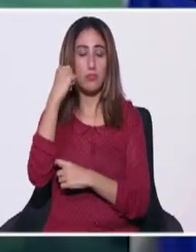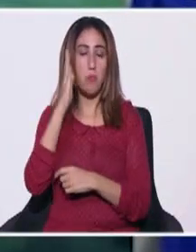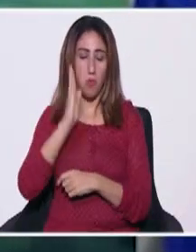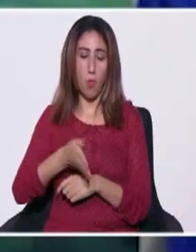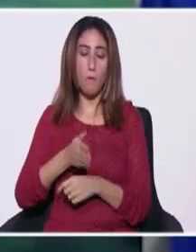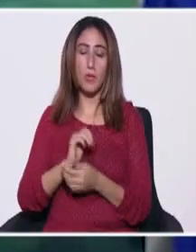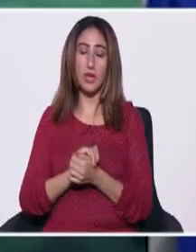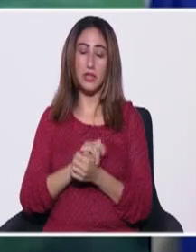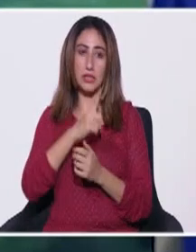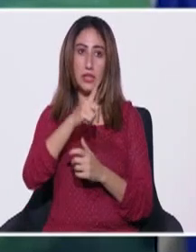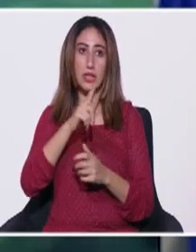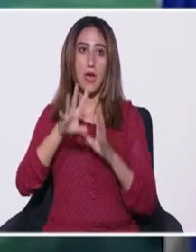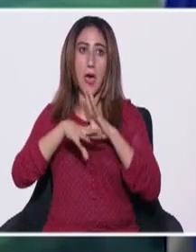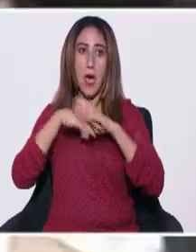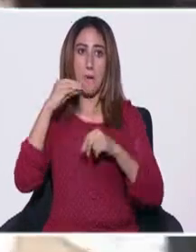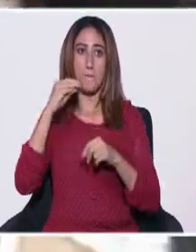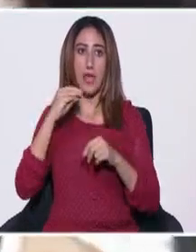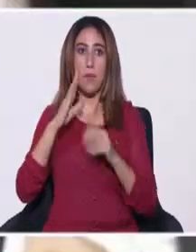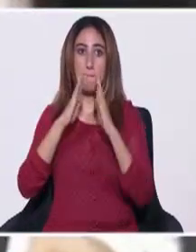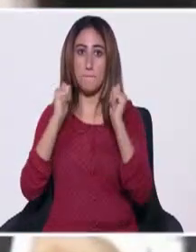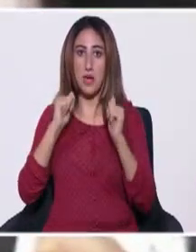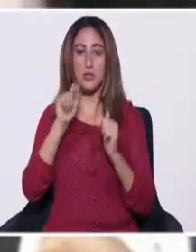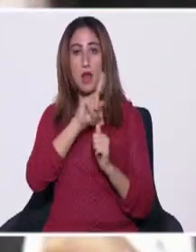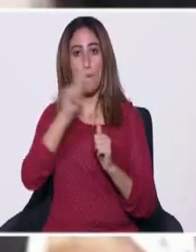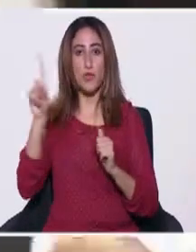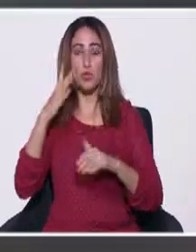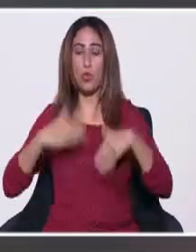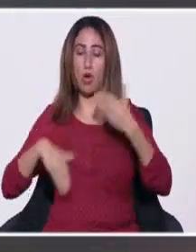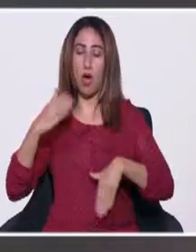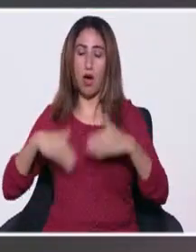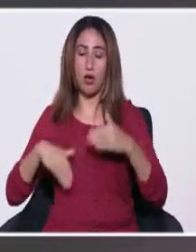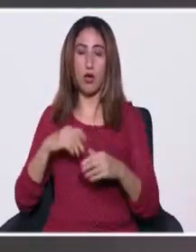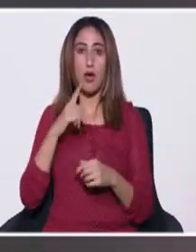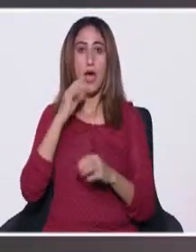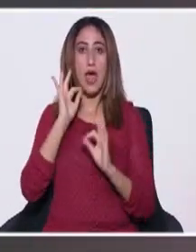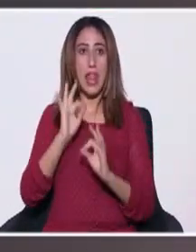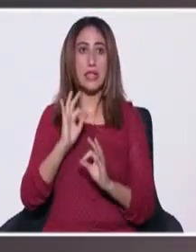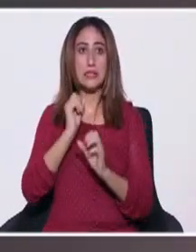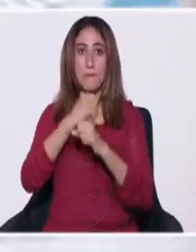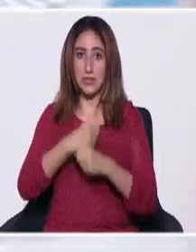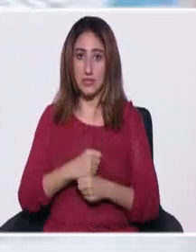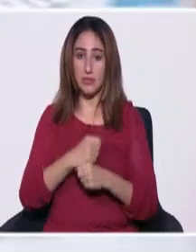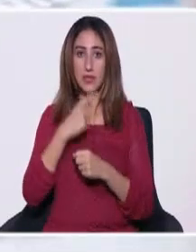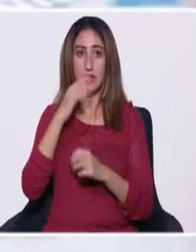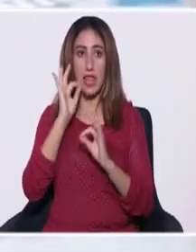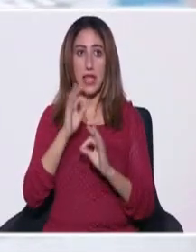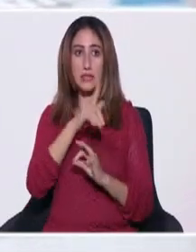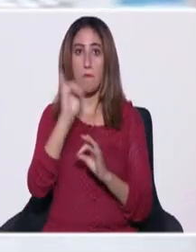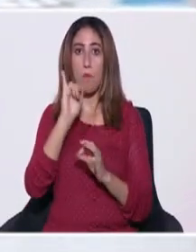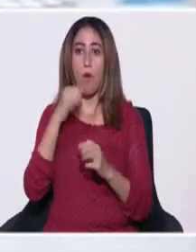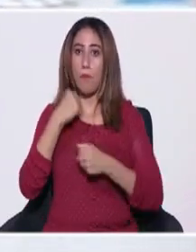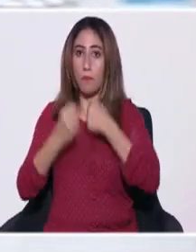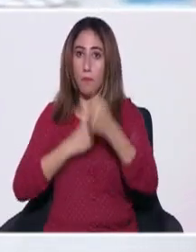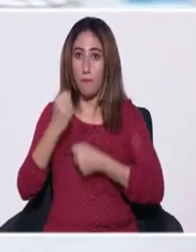مبادرة توعوية بعنوان مصر بدون إعاقة، ليثبت ذوي الهمم أن همتهم قد